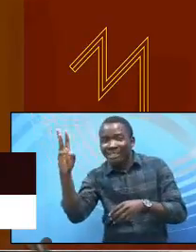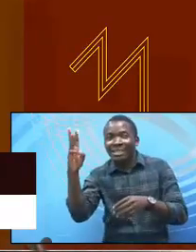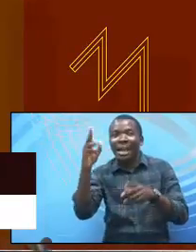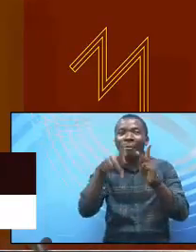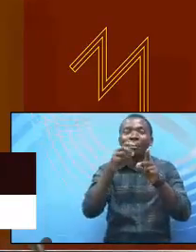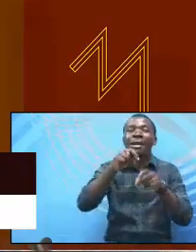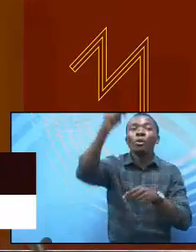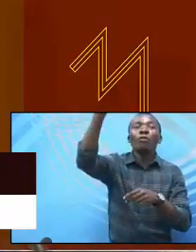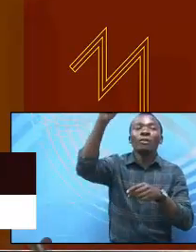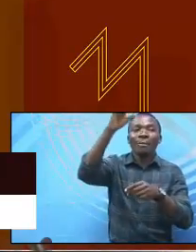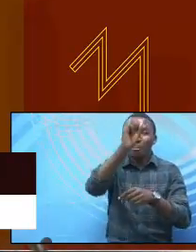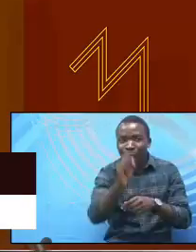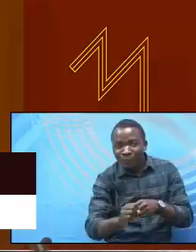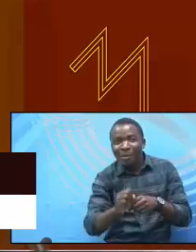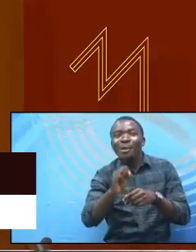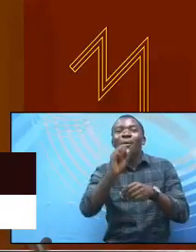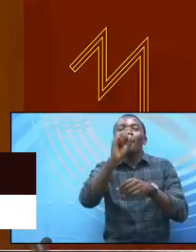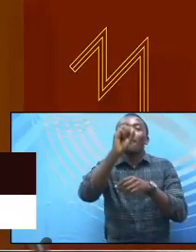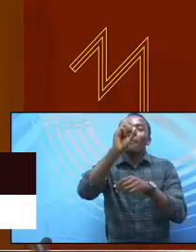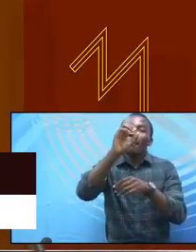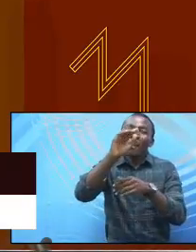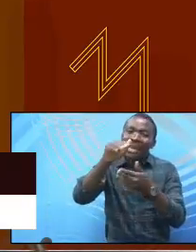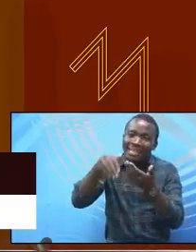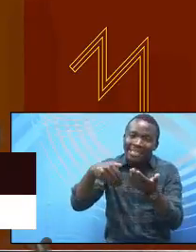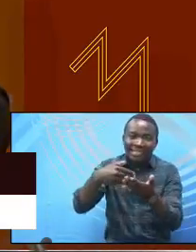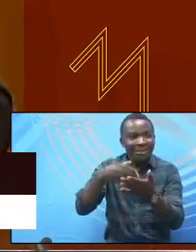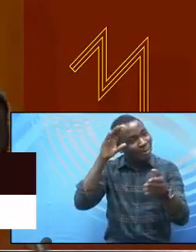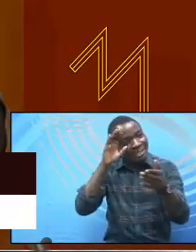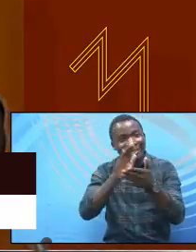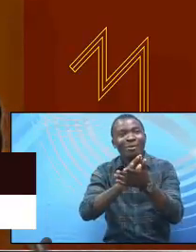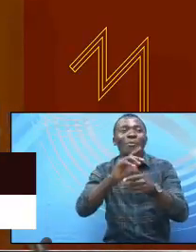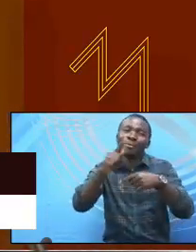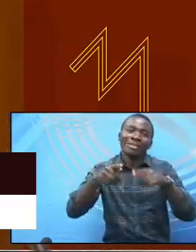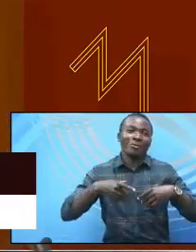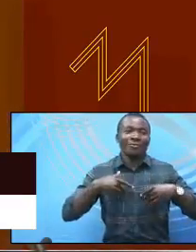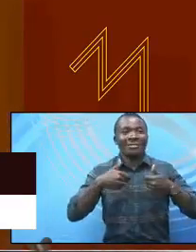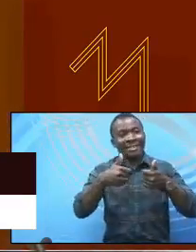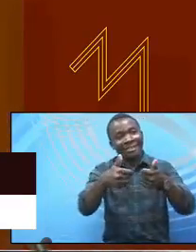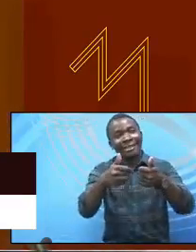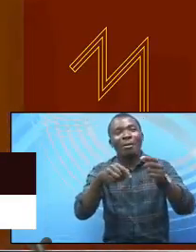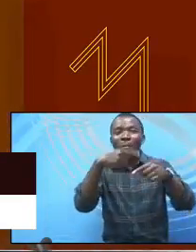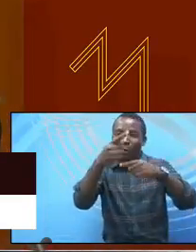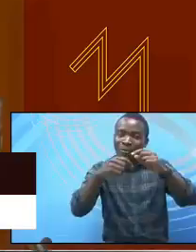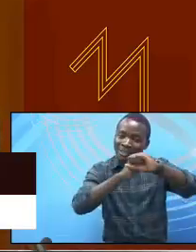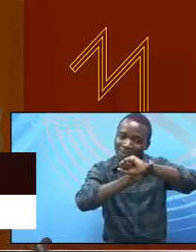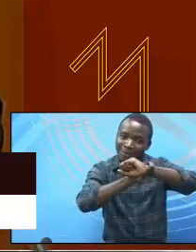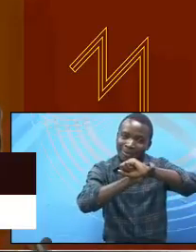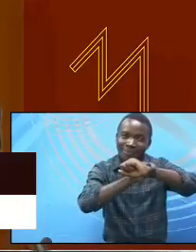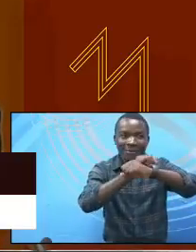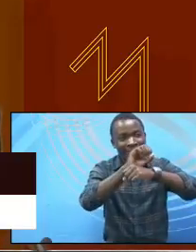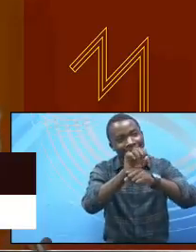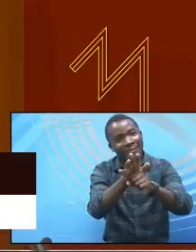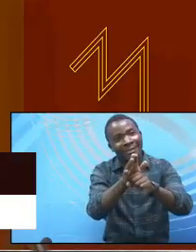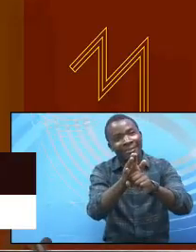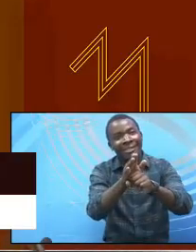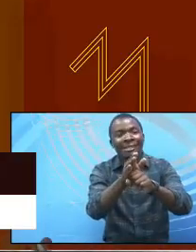mu majyaruguru ndetse hari n'abari mu majyepfo twizere ko mukomeje kumererwa neza kandi mukomeza no kwirinda icyorezo cya